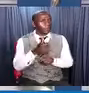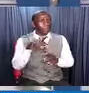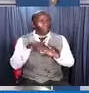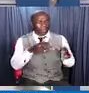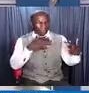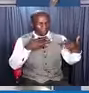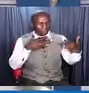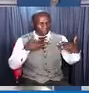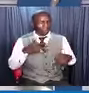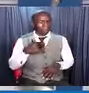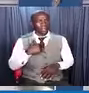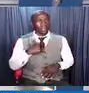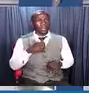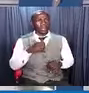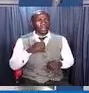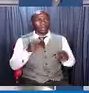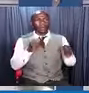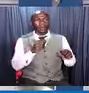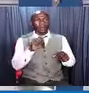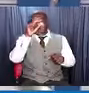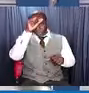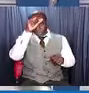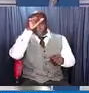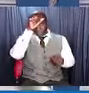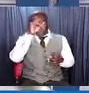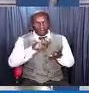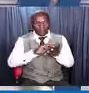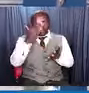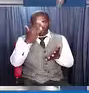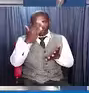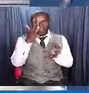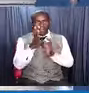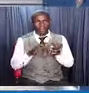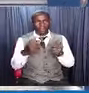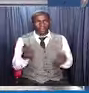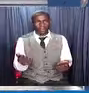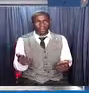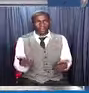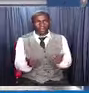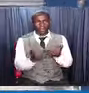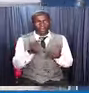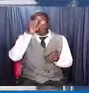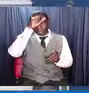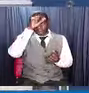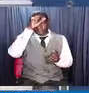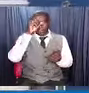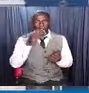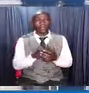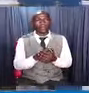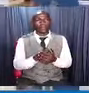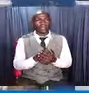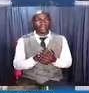mwangu hapa. Inside of me. Ni mjinga kweli ndio maana Yesu alikuja. I'm really a fool and that's Yesu alikuja kuokoa wajinga. Jesus came to save the